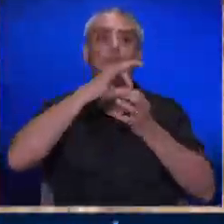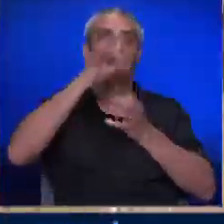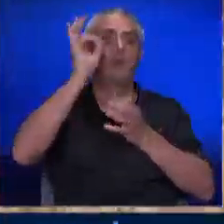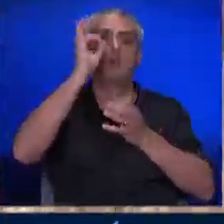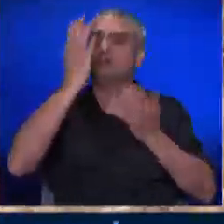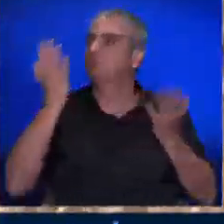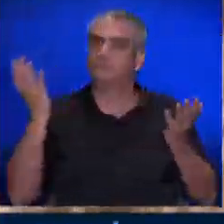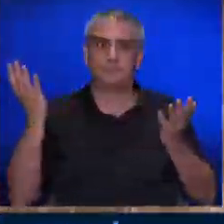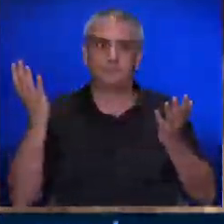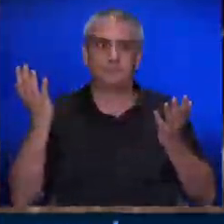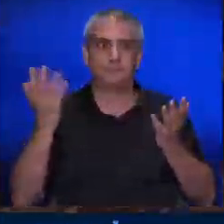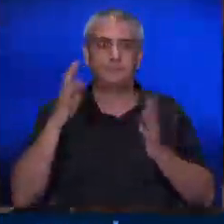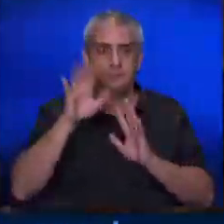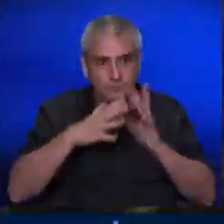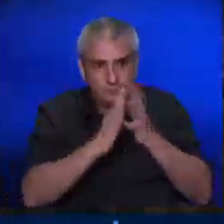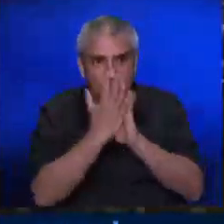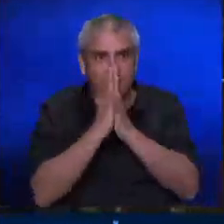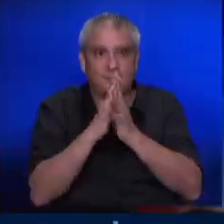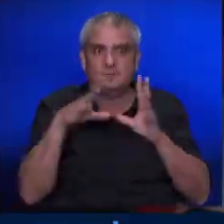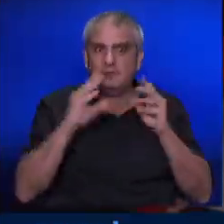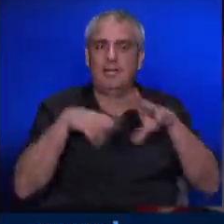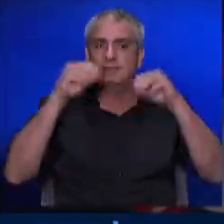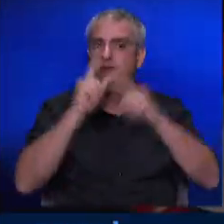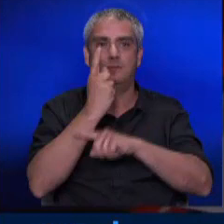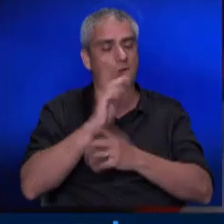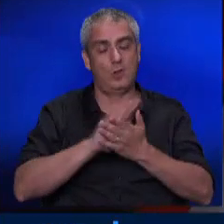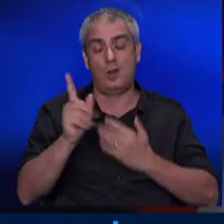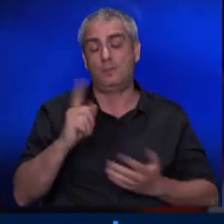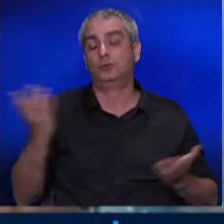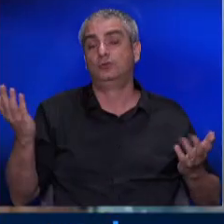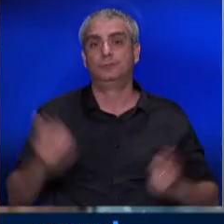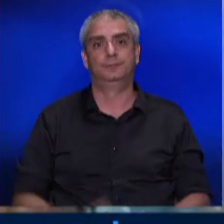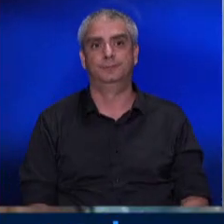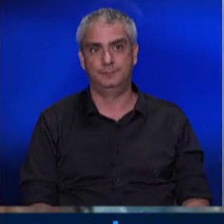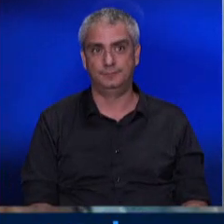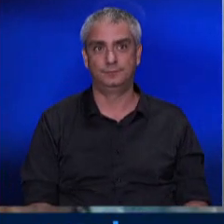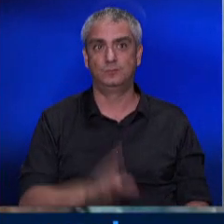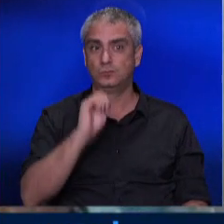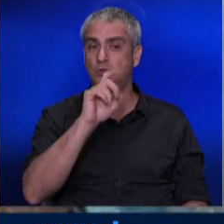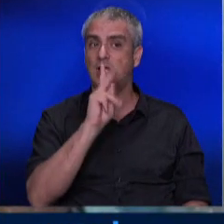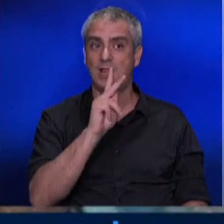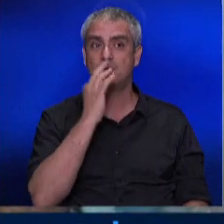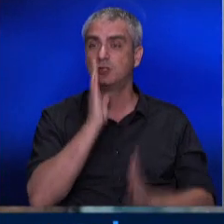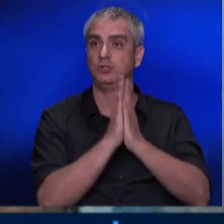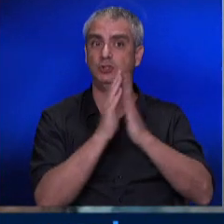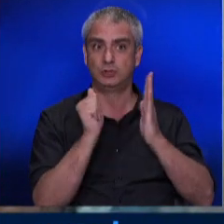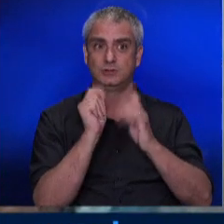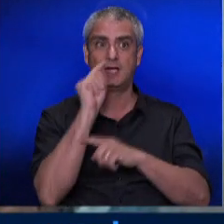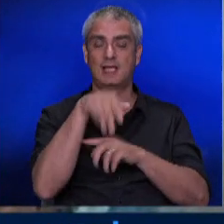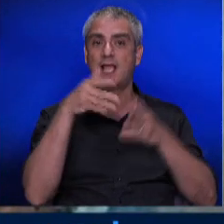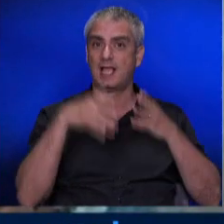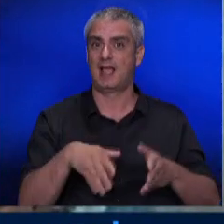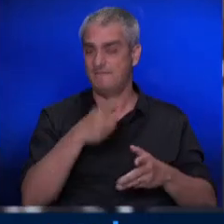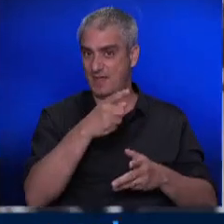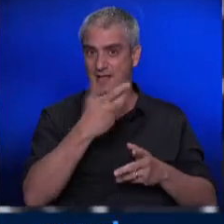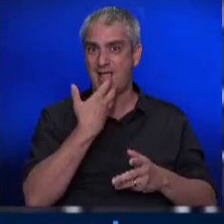מ-30%. חורש סבוך, הסביעה די גבוהה. זה לא כך פשוט. מוישי קליינרמן בן ה-16 הגיע לקבר רבי שמעון